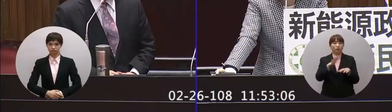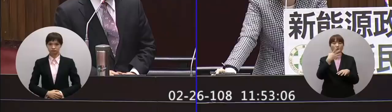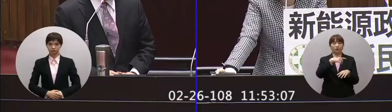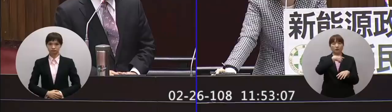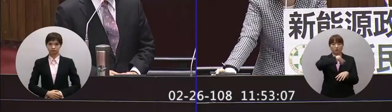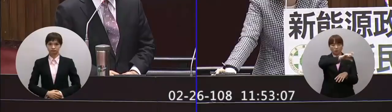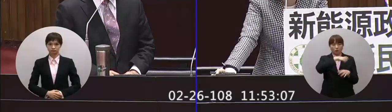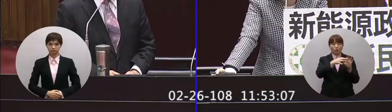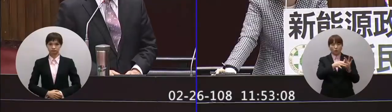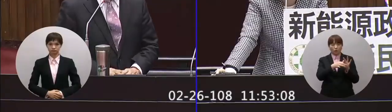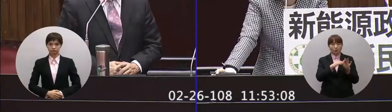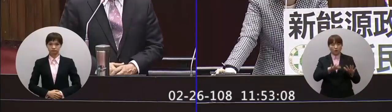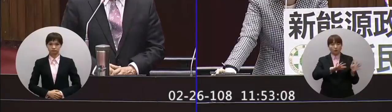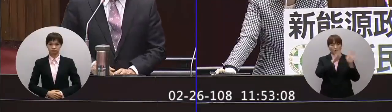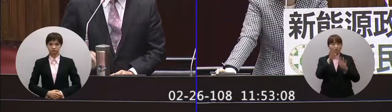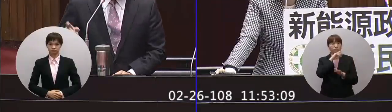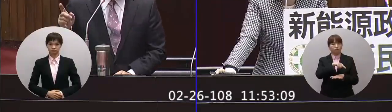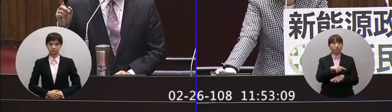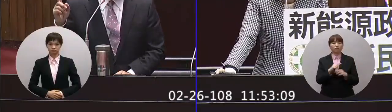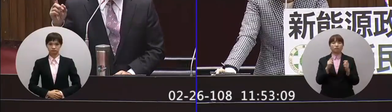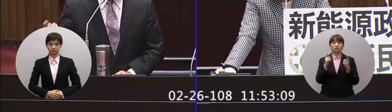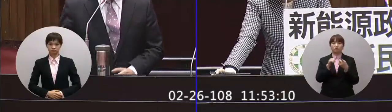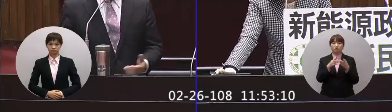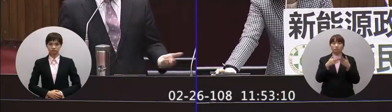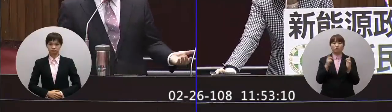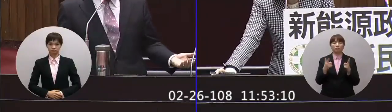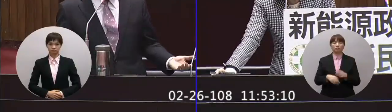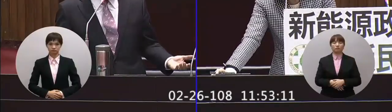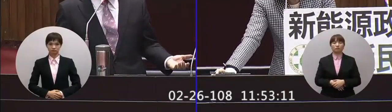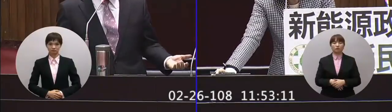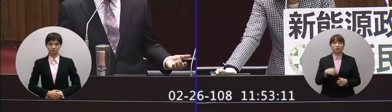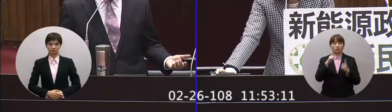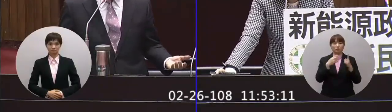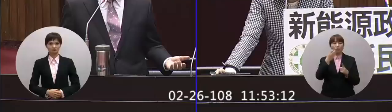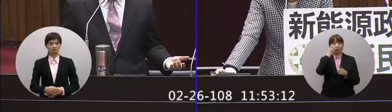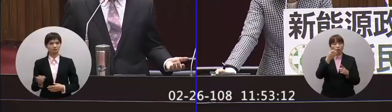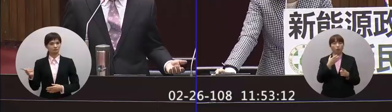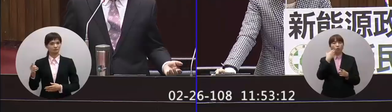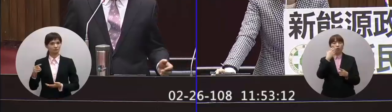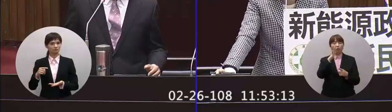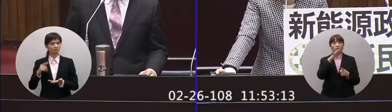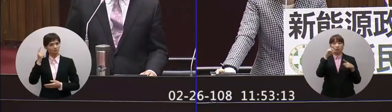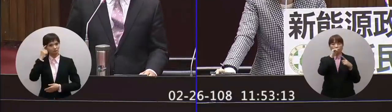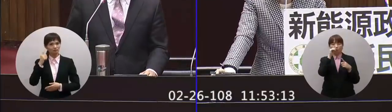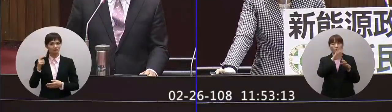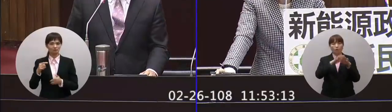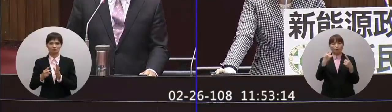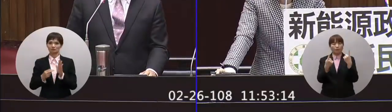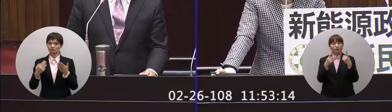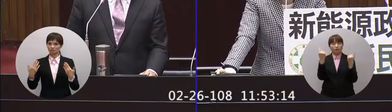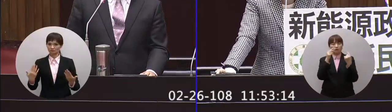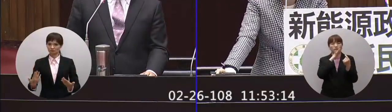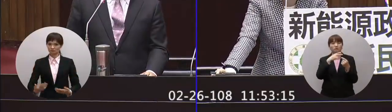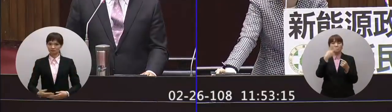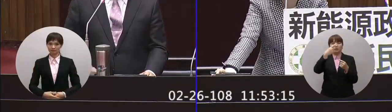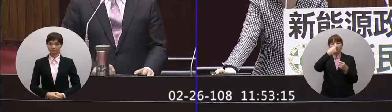系现在是这样的关系吗？不是吧？我更讶异的是，苏院长，你常常会把它比喻到这个两蒋